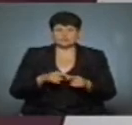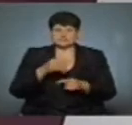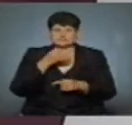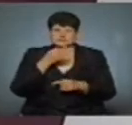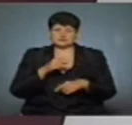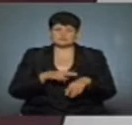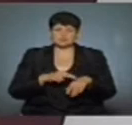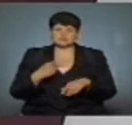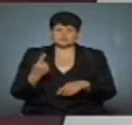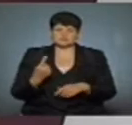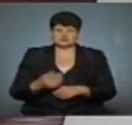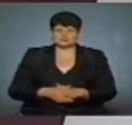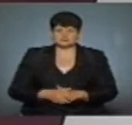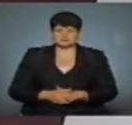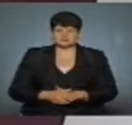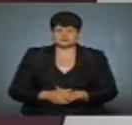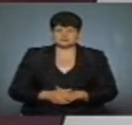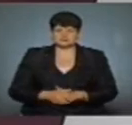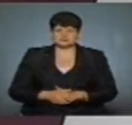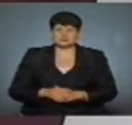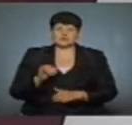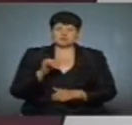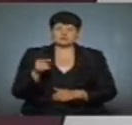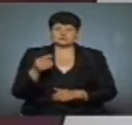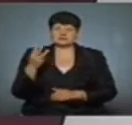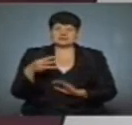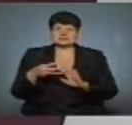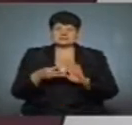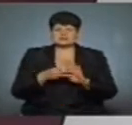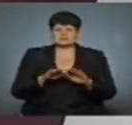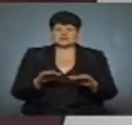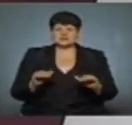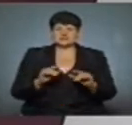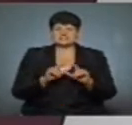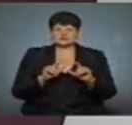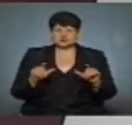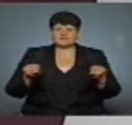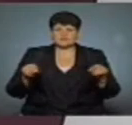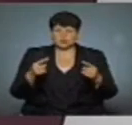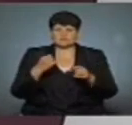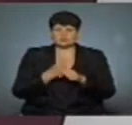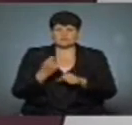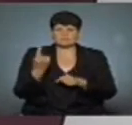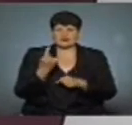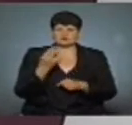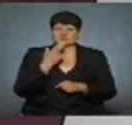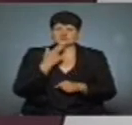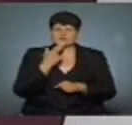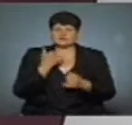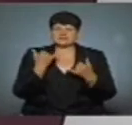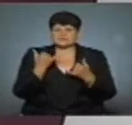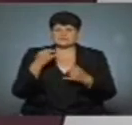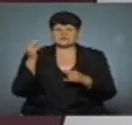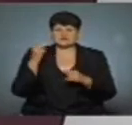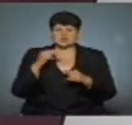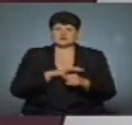Нацполіції області Сергій Крета. У Тернополі 38 дитячих садочків відновлять роботу із 1 червня. Зараз